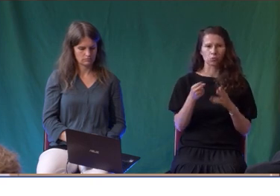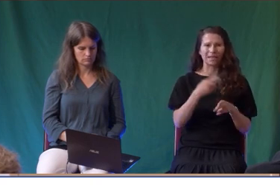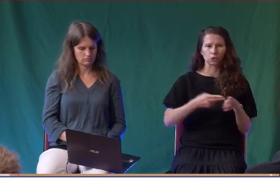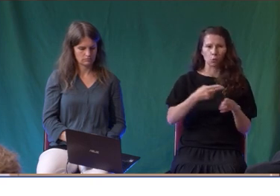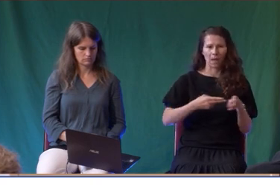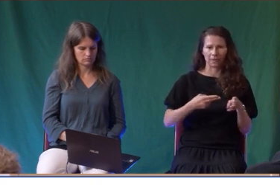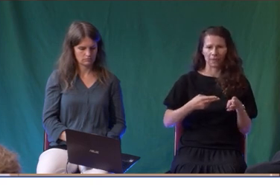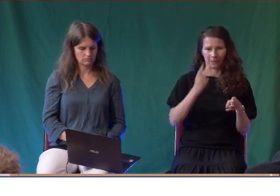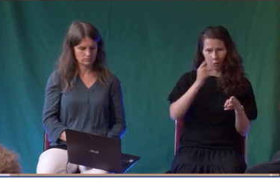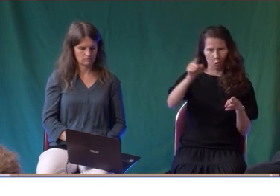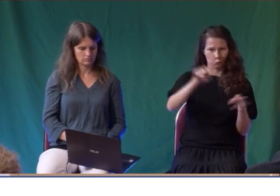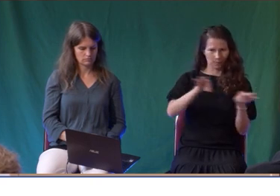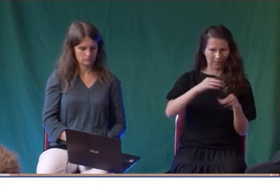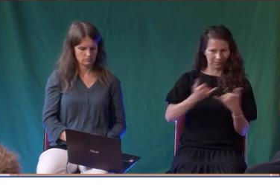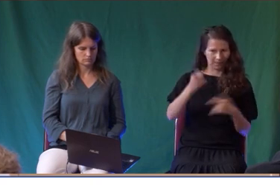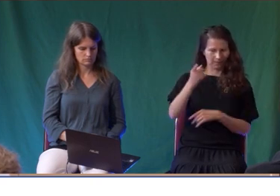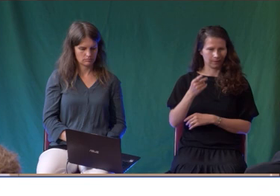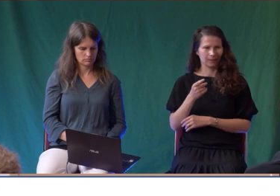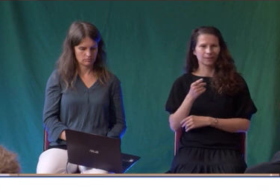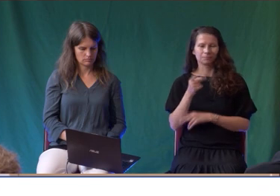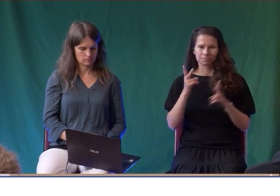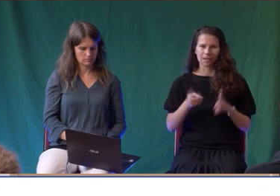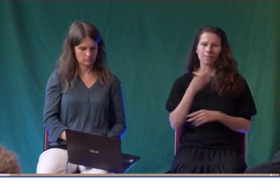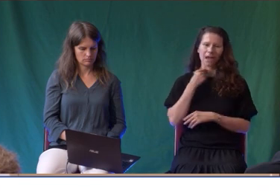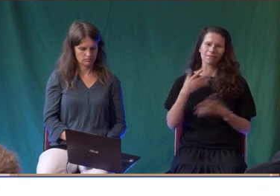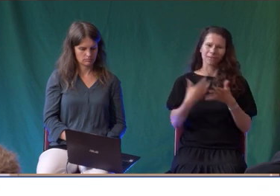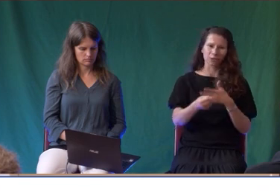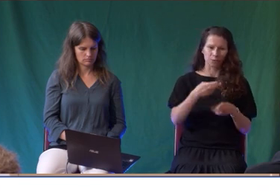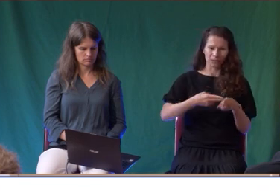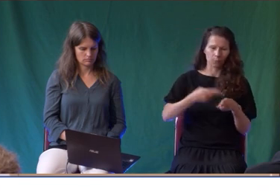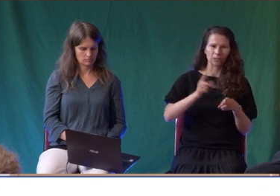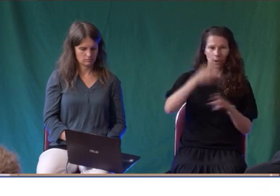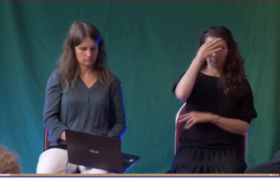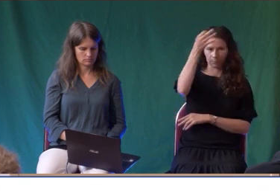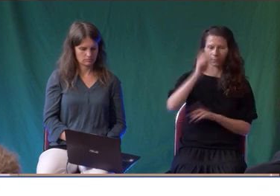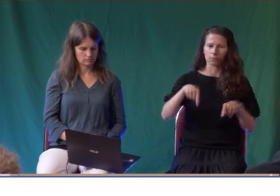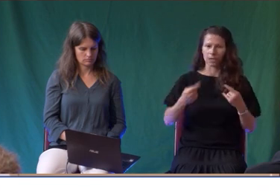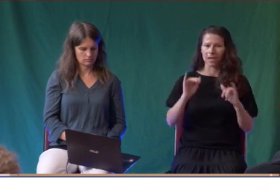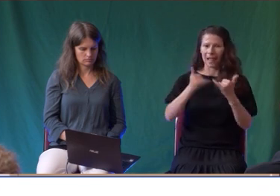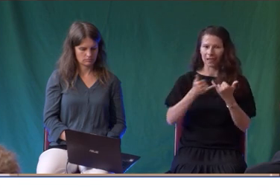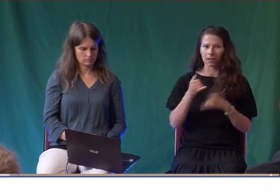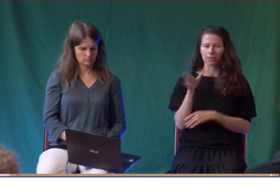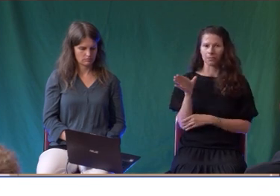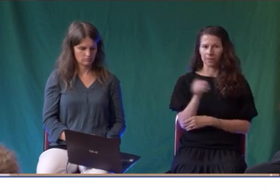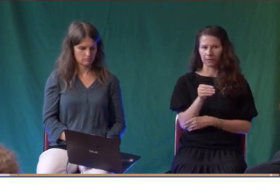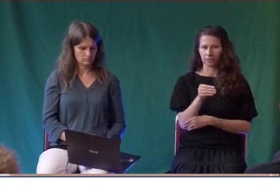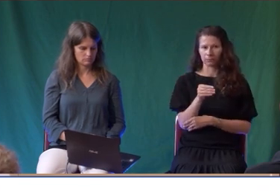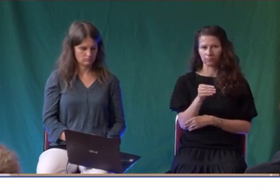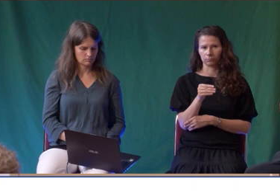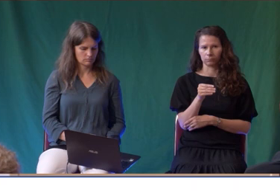in bedarfsfeststellungsinstrument entwickelt wird das auch die Bedarfe von Eltern mit einbezieht